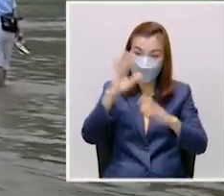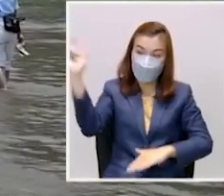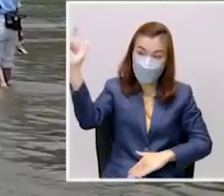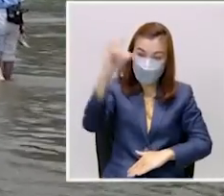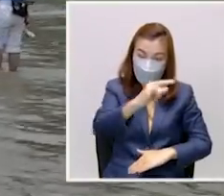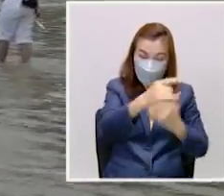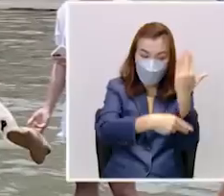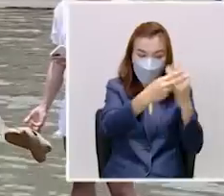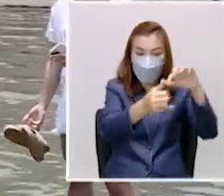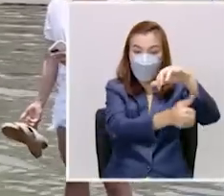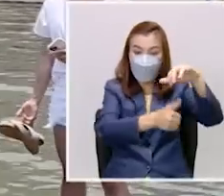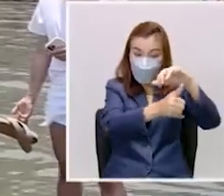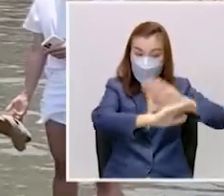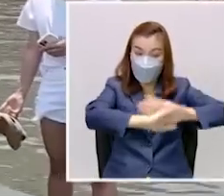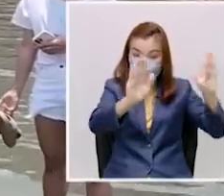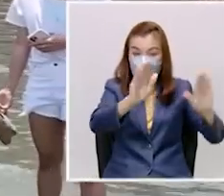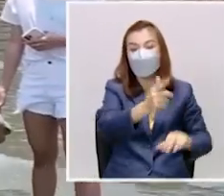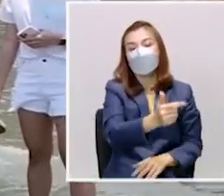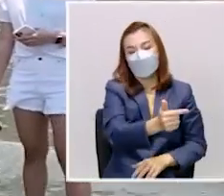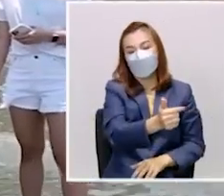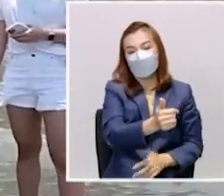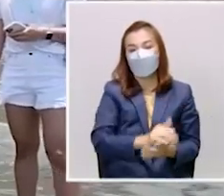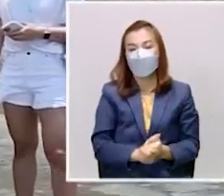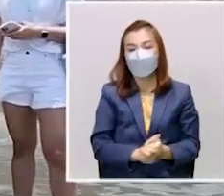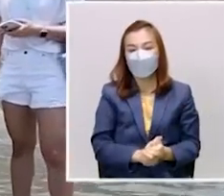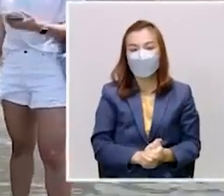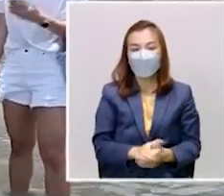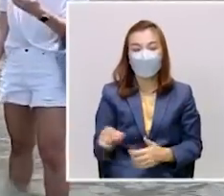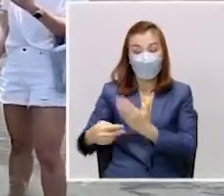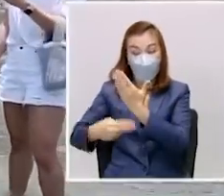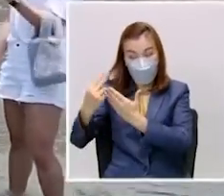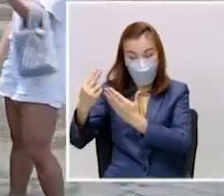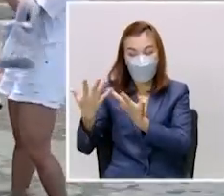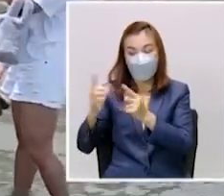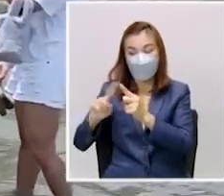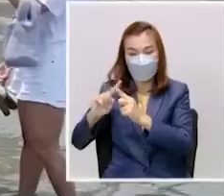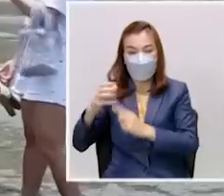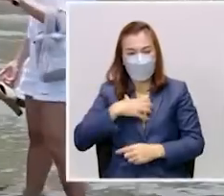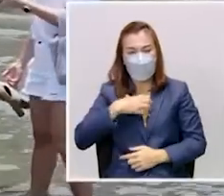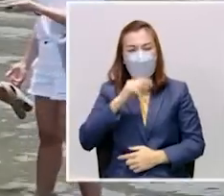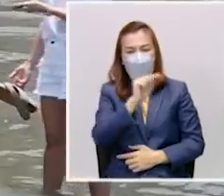คือผู้ประกอบการก็อยากได้เห็นอย่างนี้นะครับเพราะฉะนั้นก็อยาก